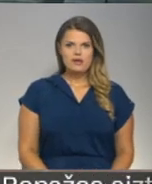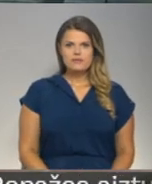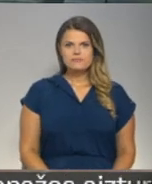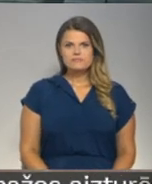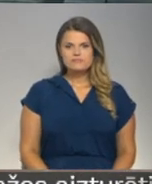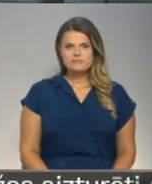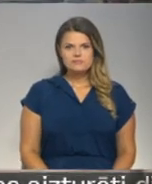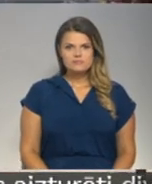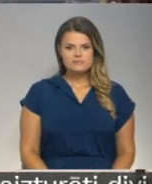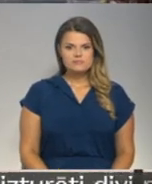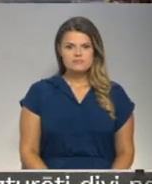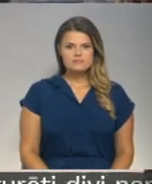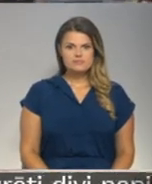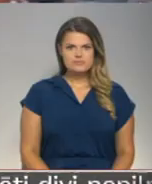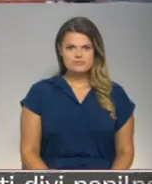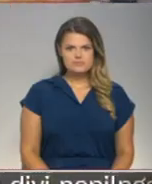televīzija.